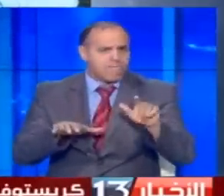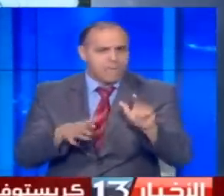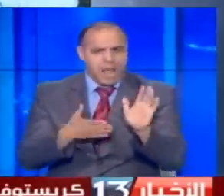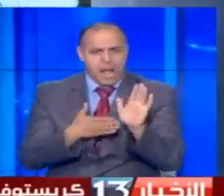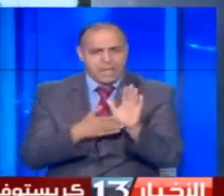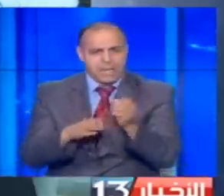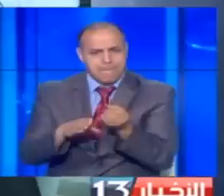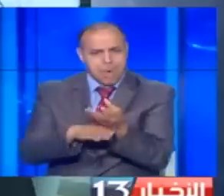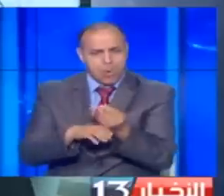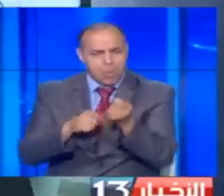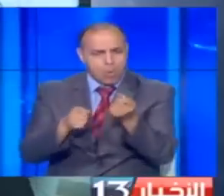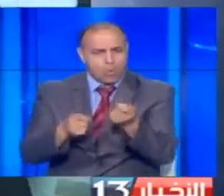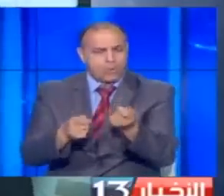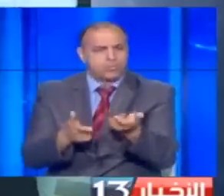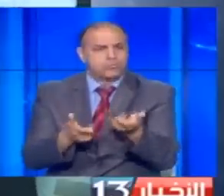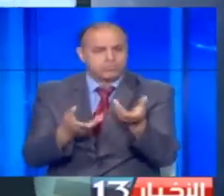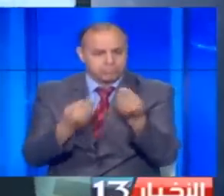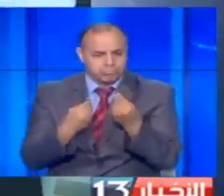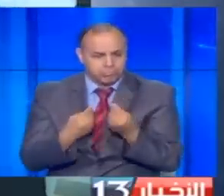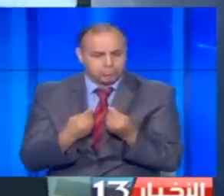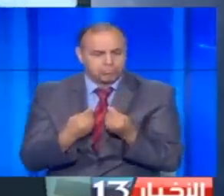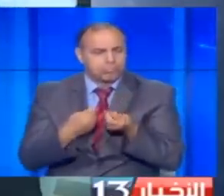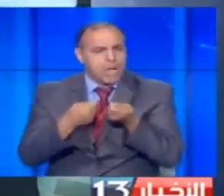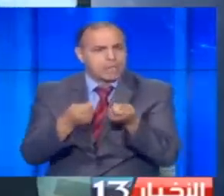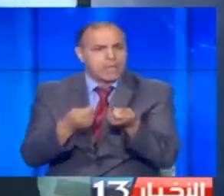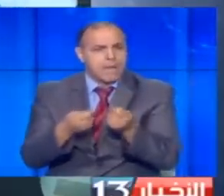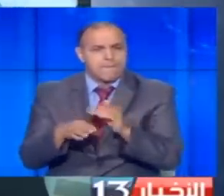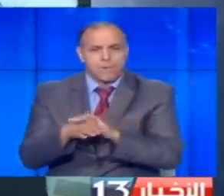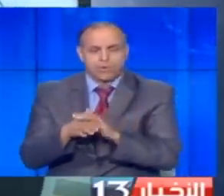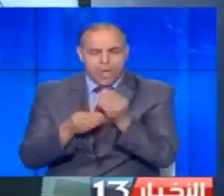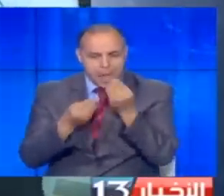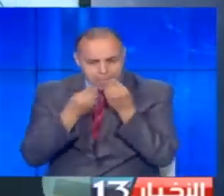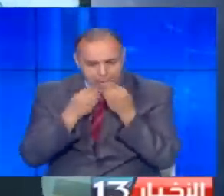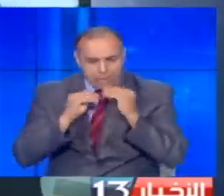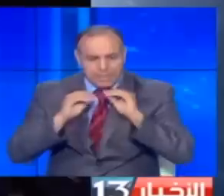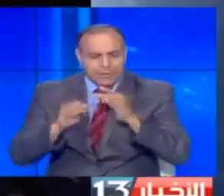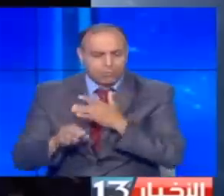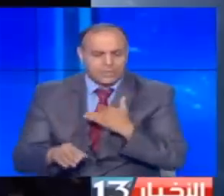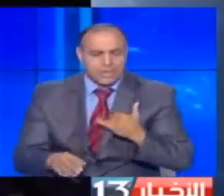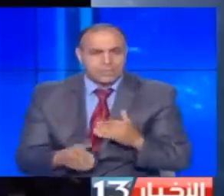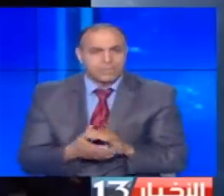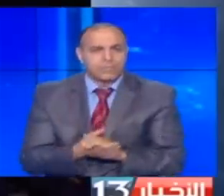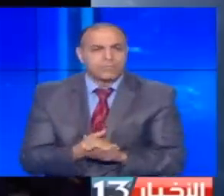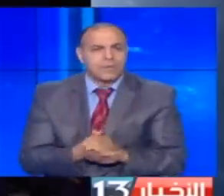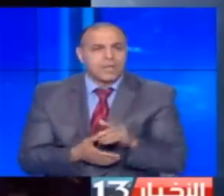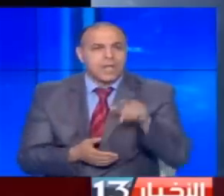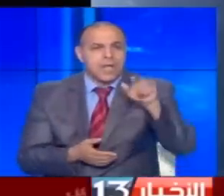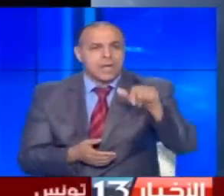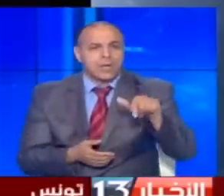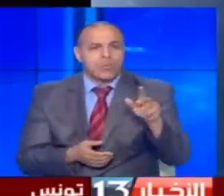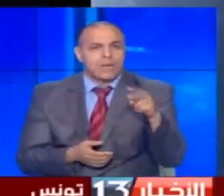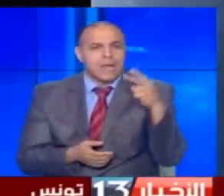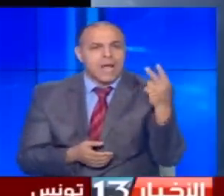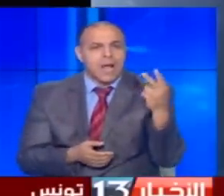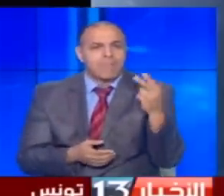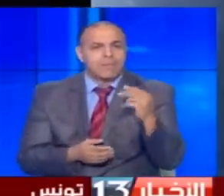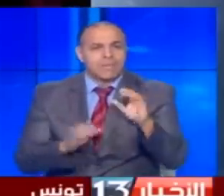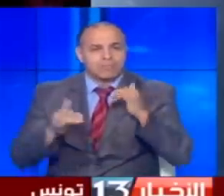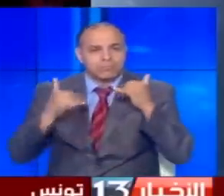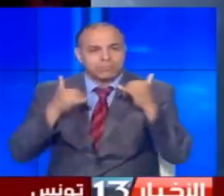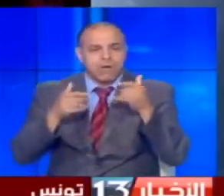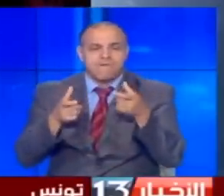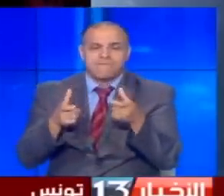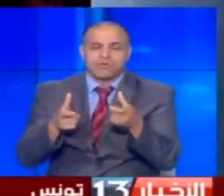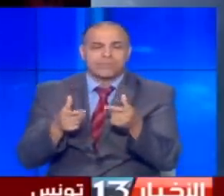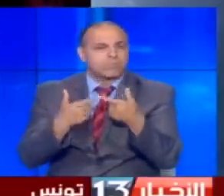المعلومات الجديده المت قادر والمستهدف خاصه في مجال التربيه والتعليم والصحه ويعد اليوم الدولي للتنميه الاتصال فرصه